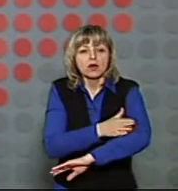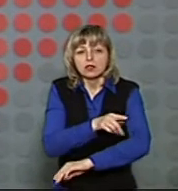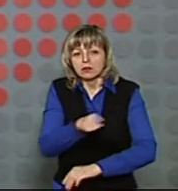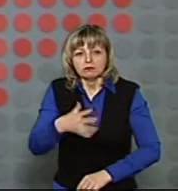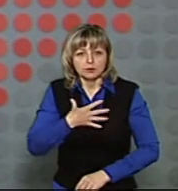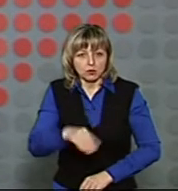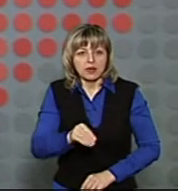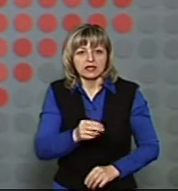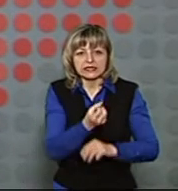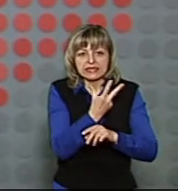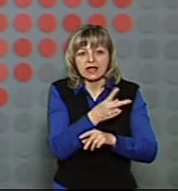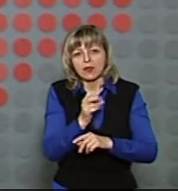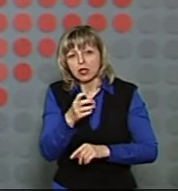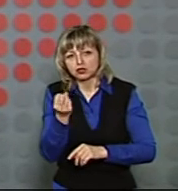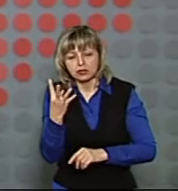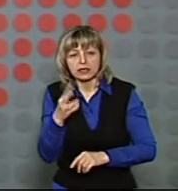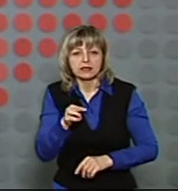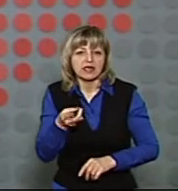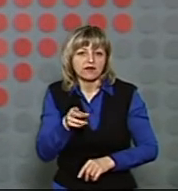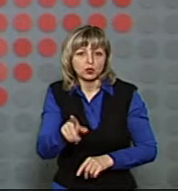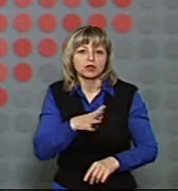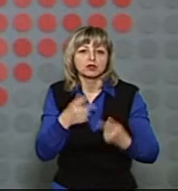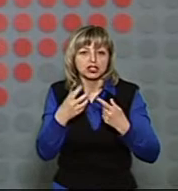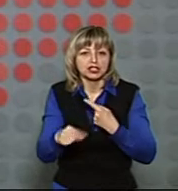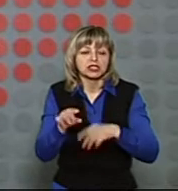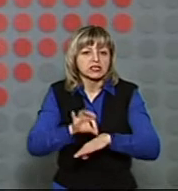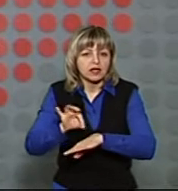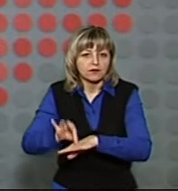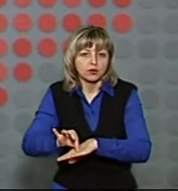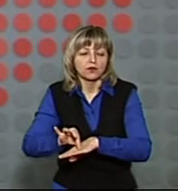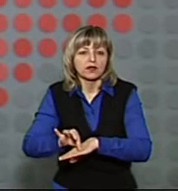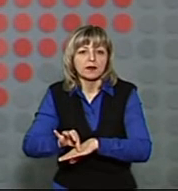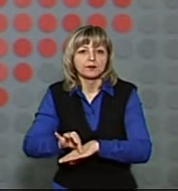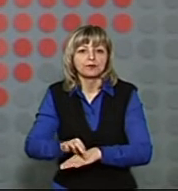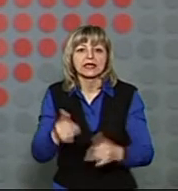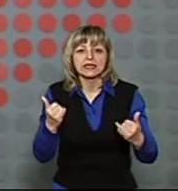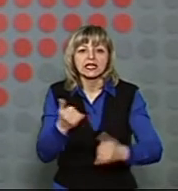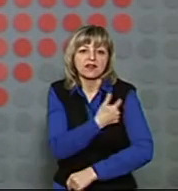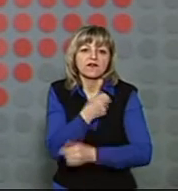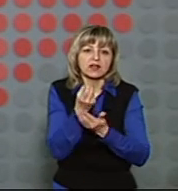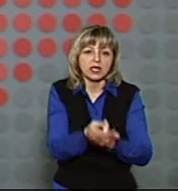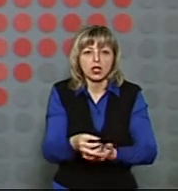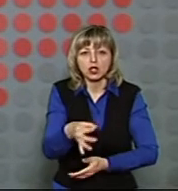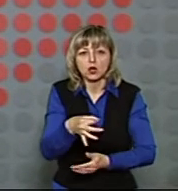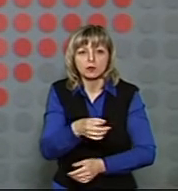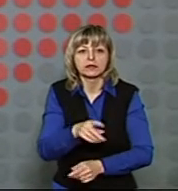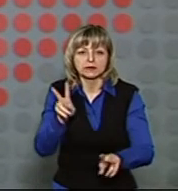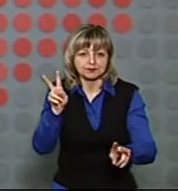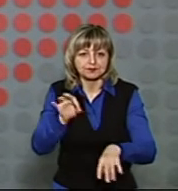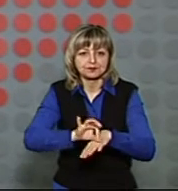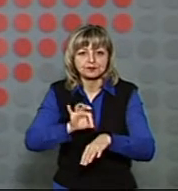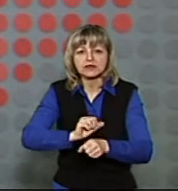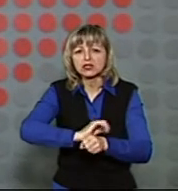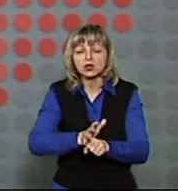13 на 14 травня. У них були супутні захворювання, каже радниця. Нині у лікарнях області з діагнозом